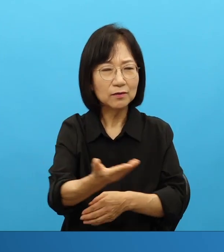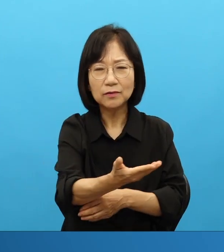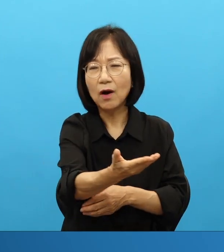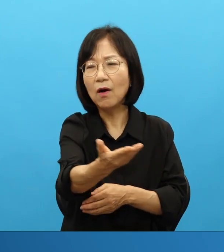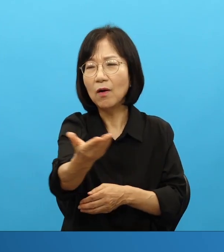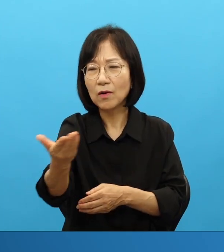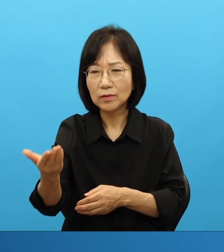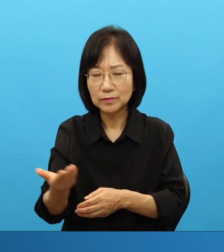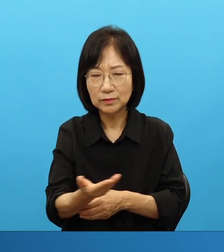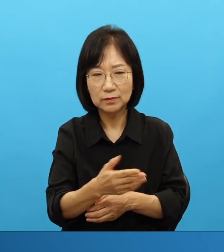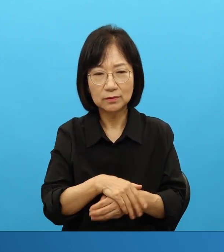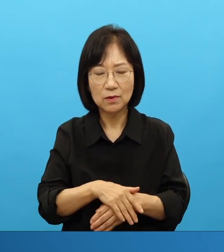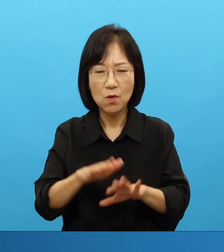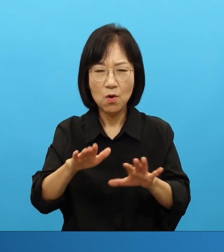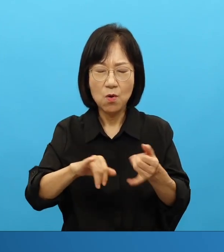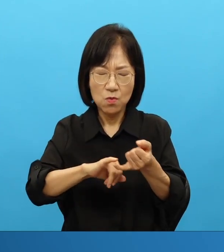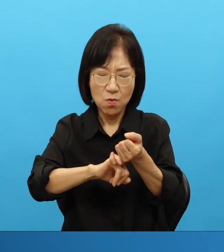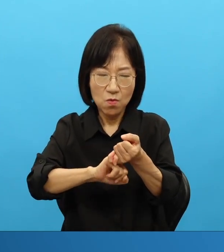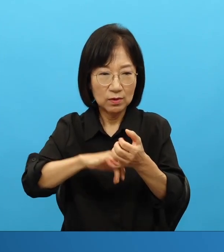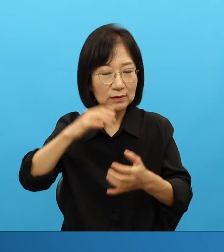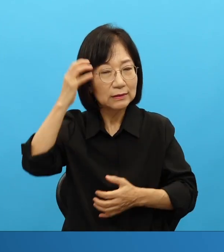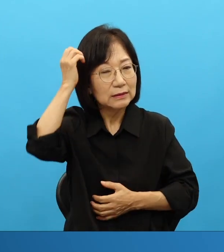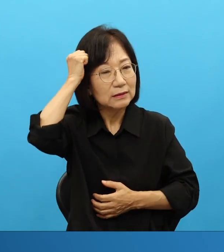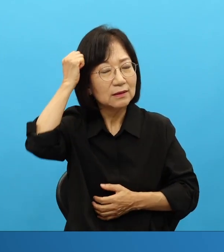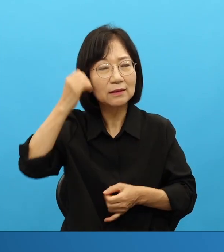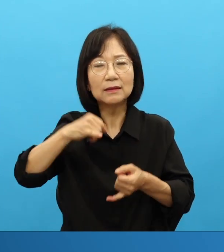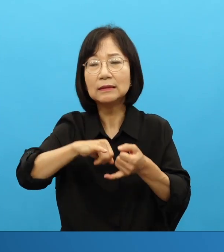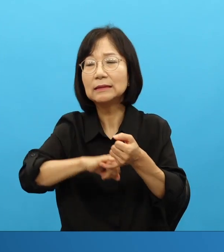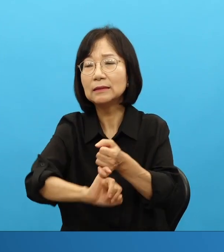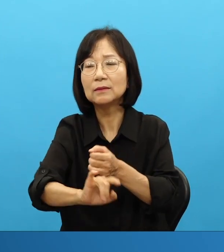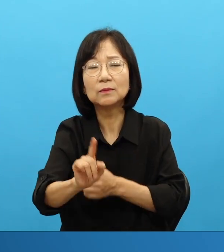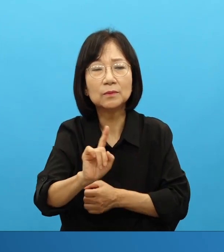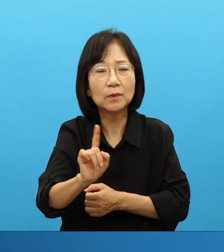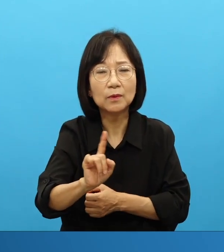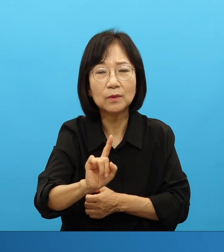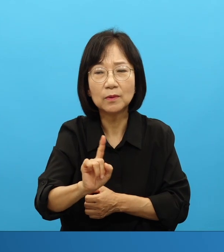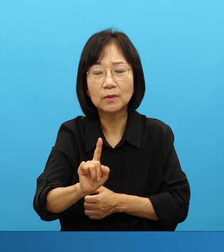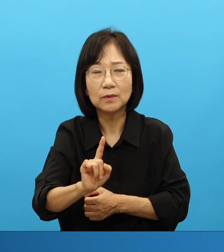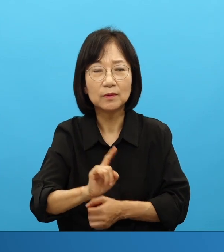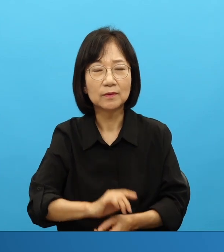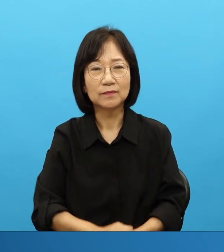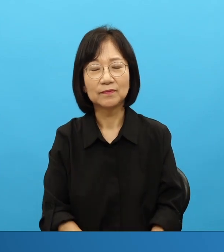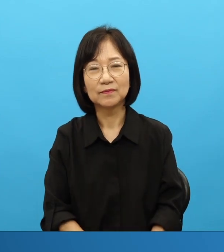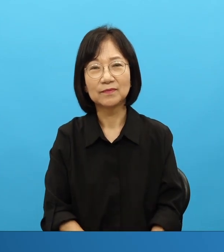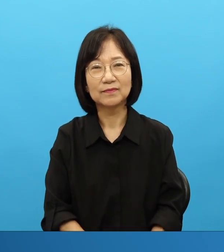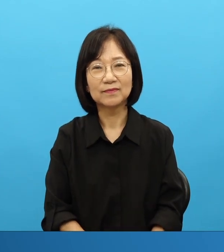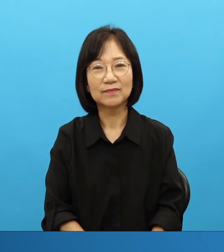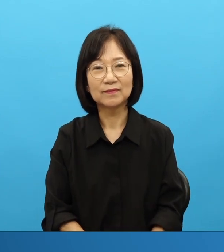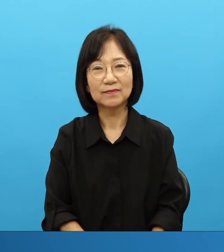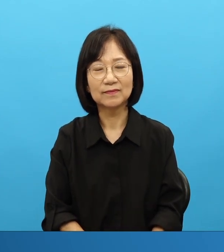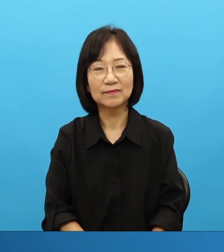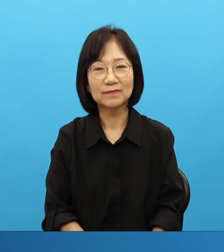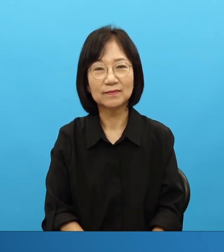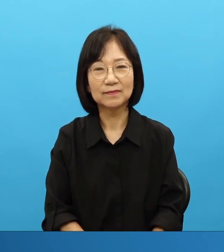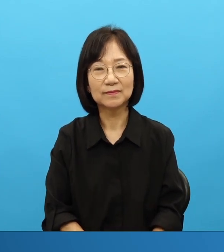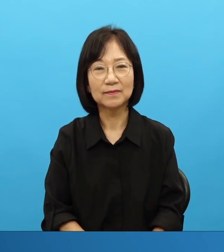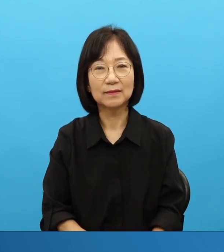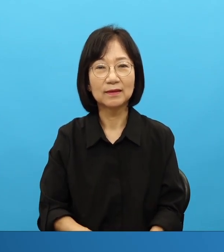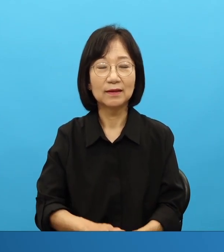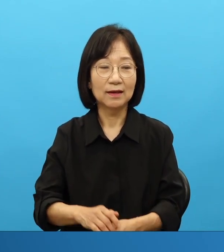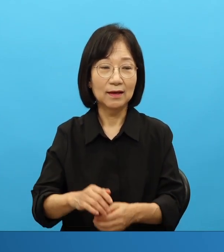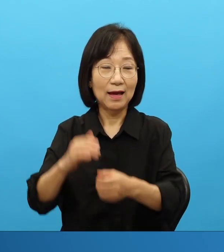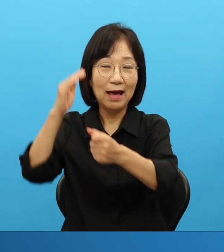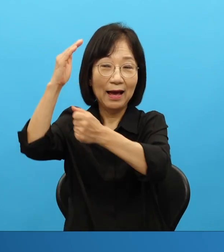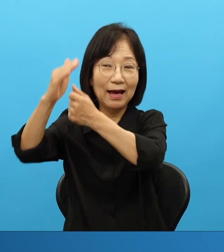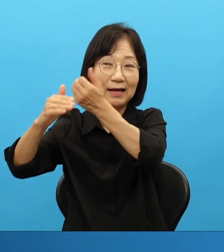무슨 약속을 가지고 가야 되겠냐? And all those who attended recently from throughout the nation and the world, what promise must you hold on to? 하나님의 위로